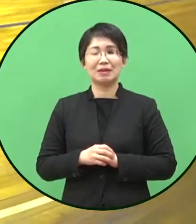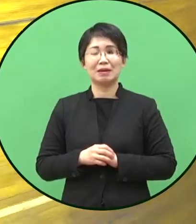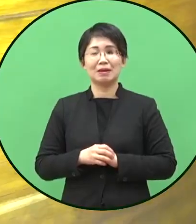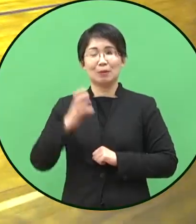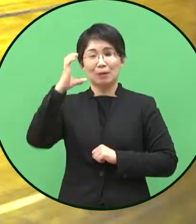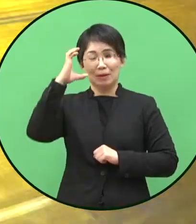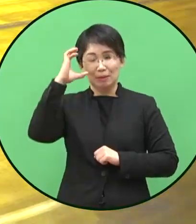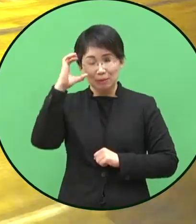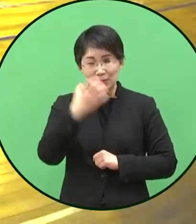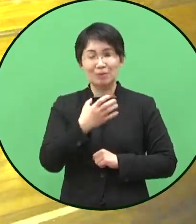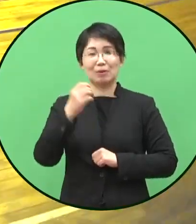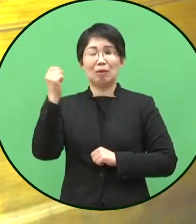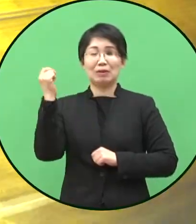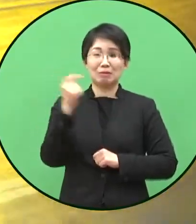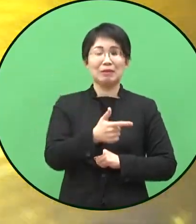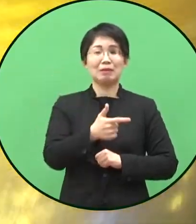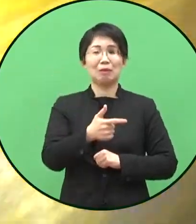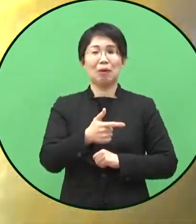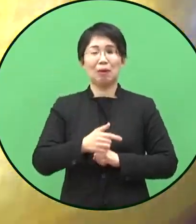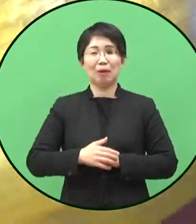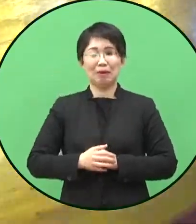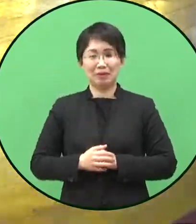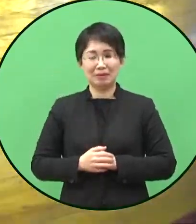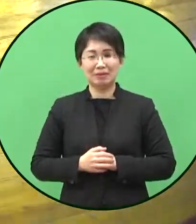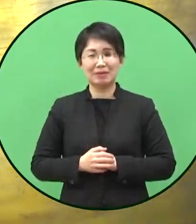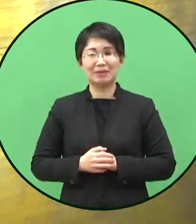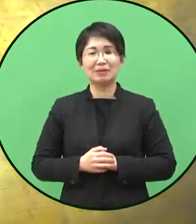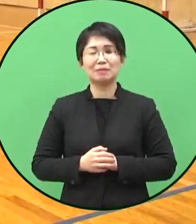すっごいスピード感ですね。